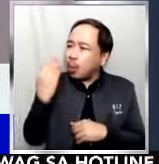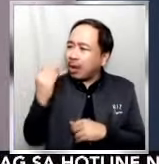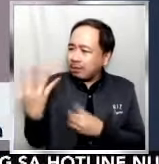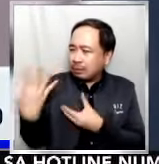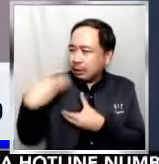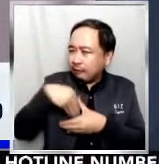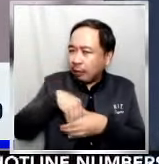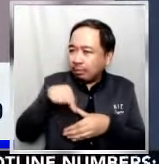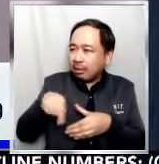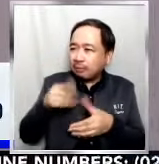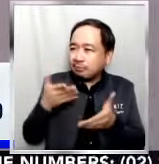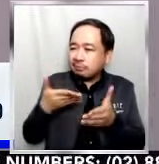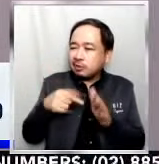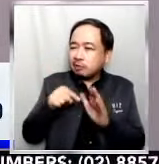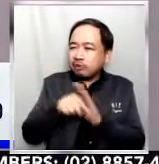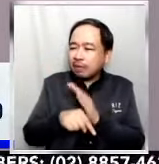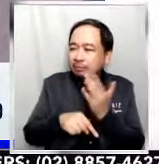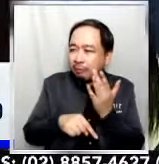Ha?